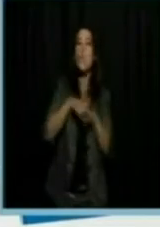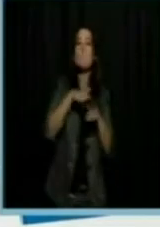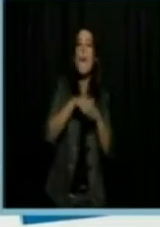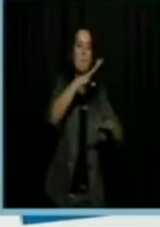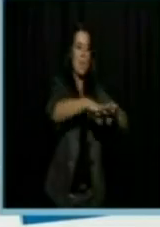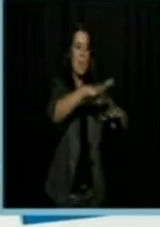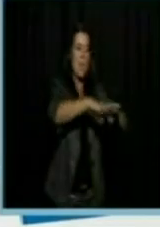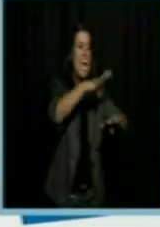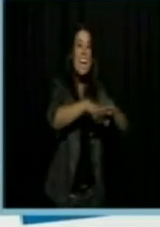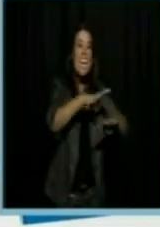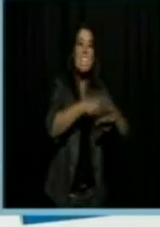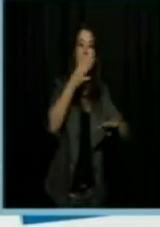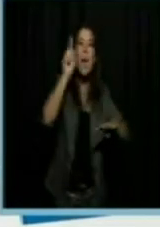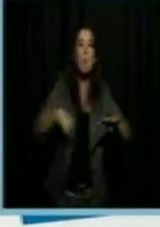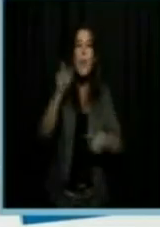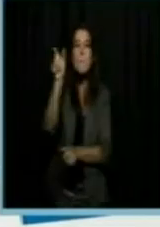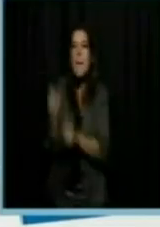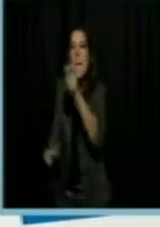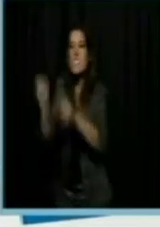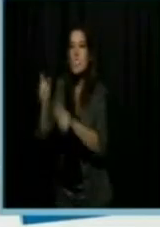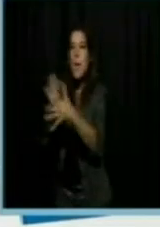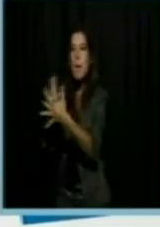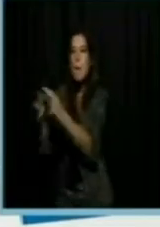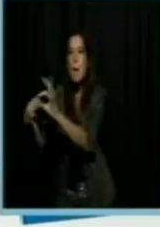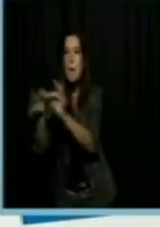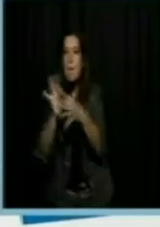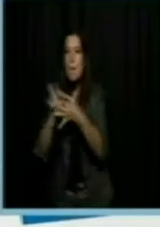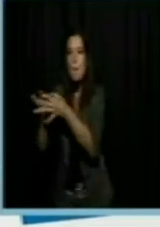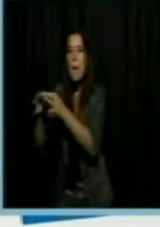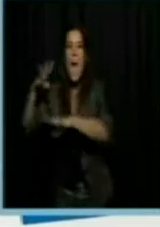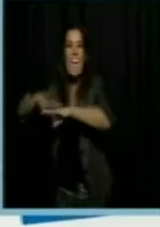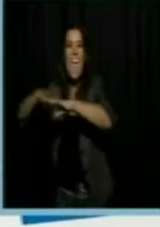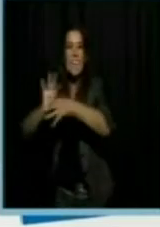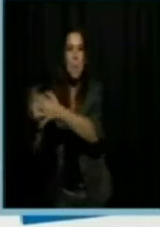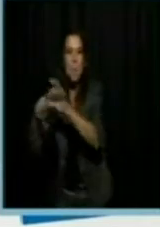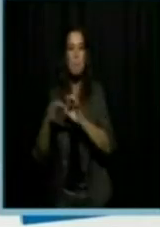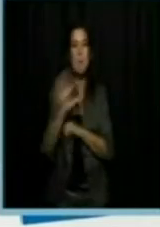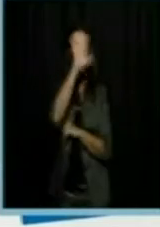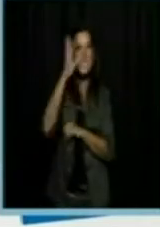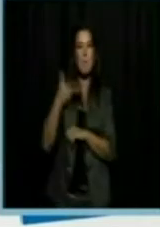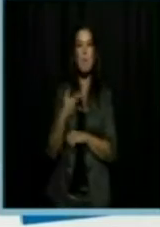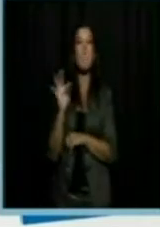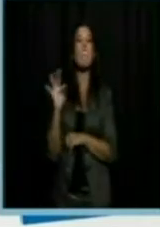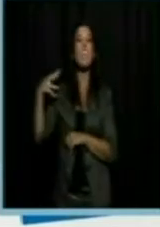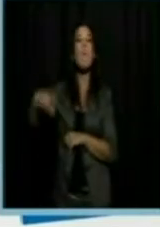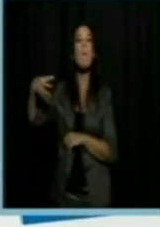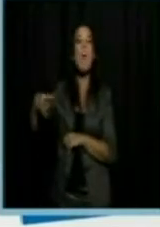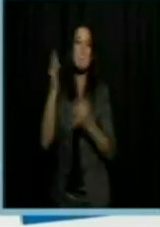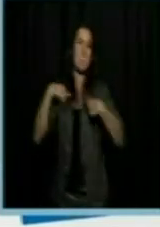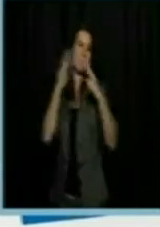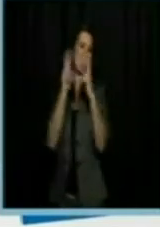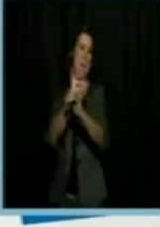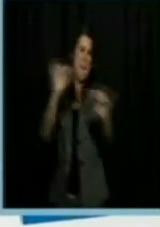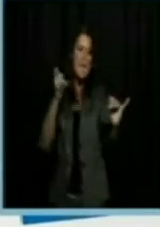persone, fare rete tra di noi. In eventi come questi ci incontriamo con ragazzi come Federico Morello che stanno dall'altra parte dell'Italia rispetto a